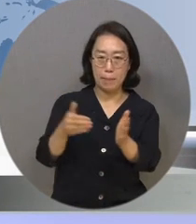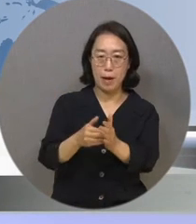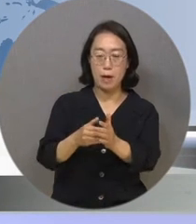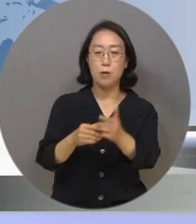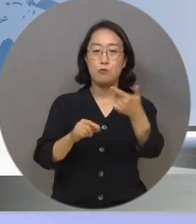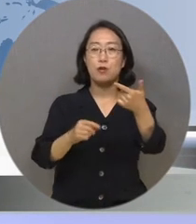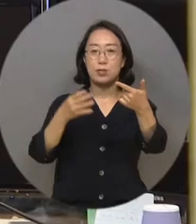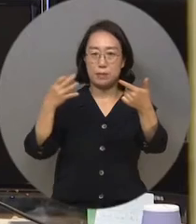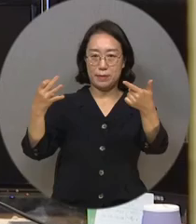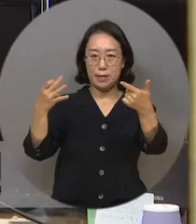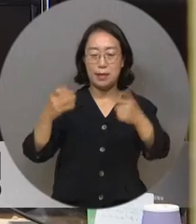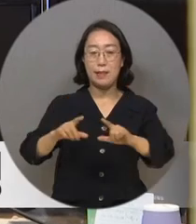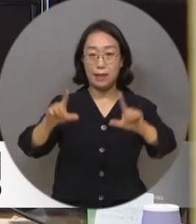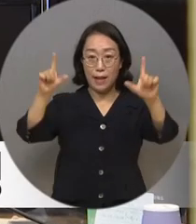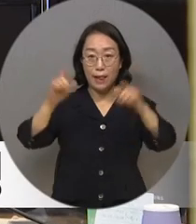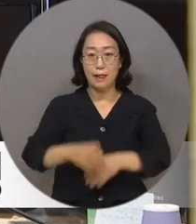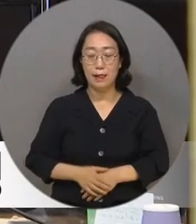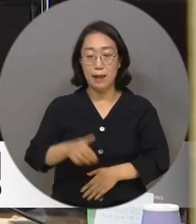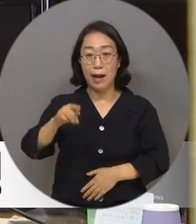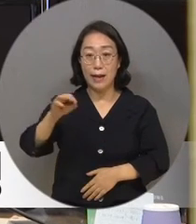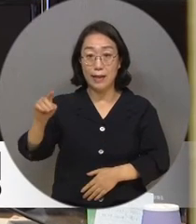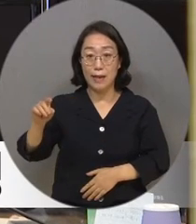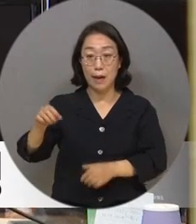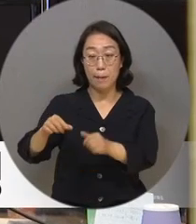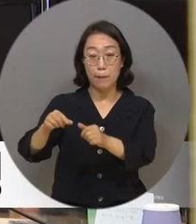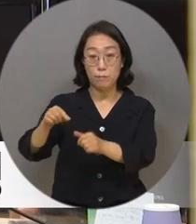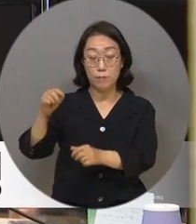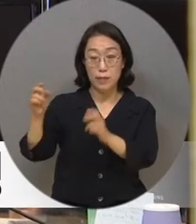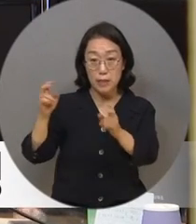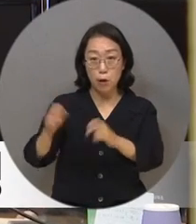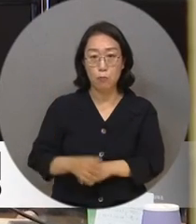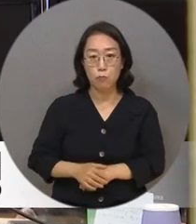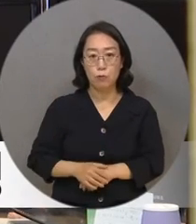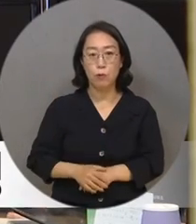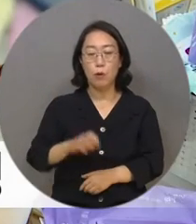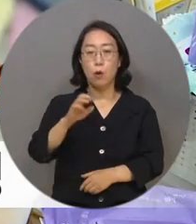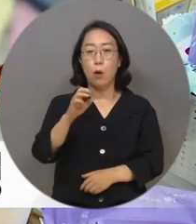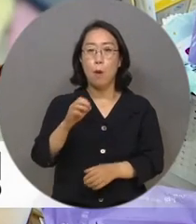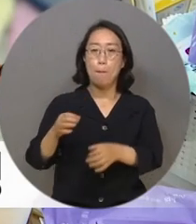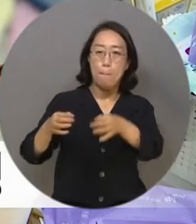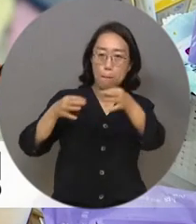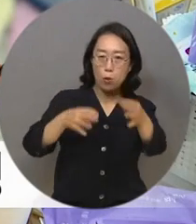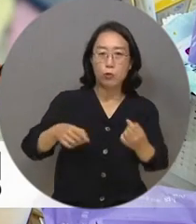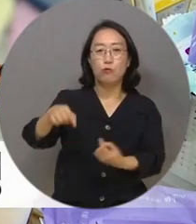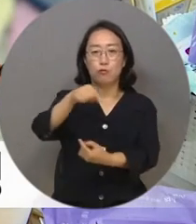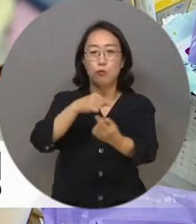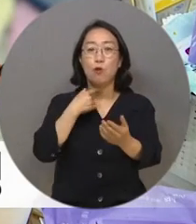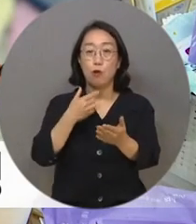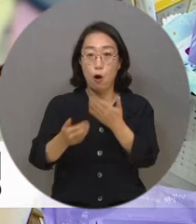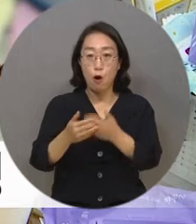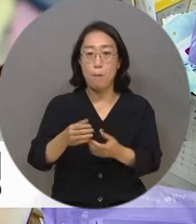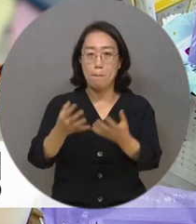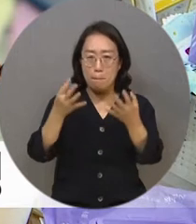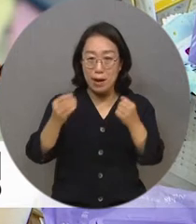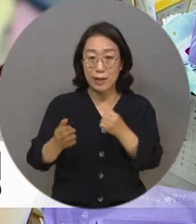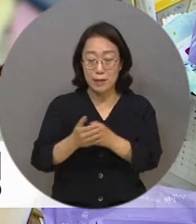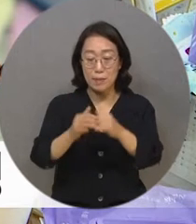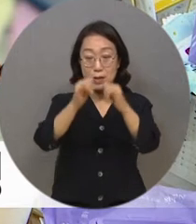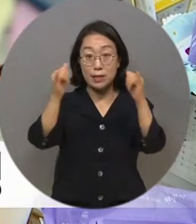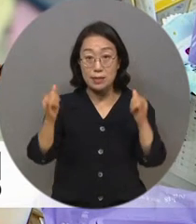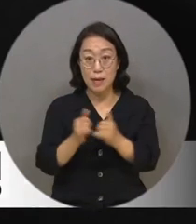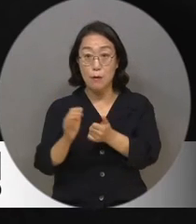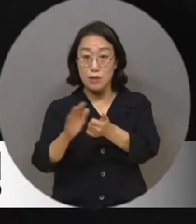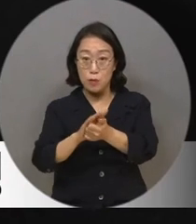선정했습니다. 가이아 벤처 파트너스는 다양한 모태펀드 운용 경험이 있어 사회서비스 분야의